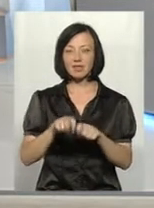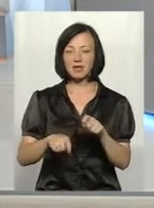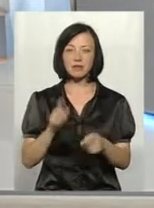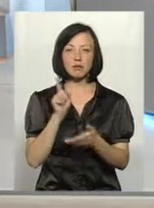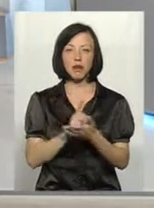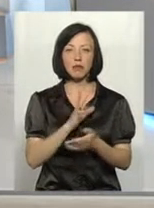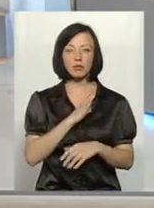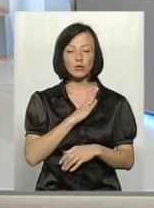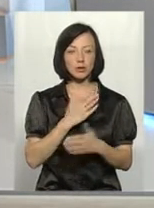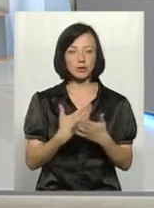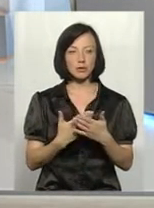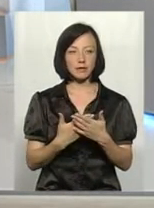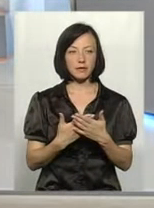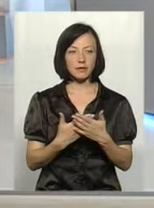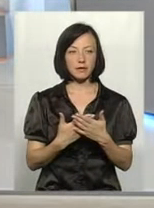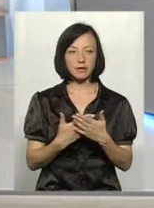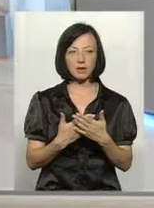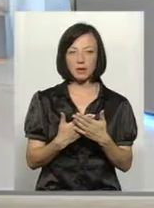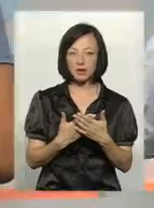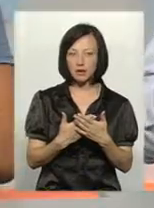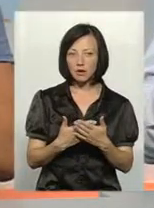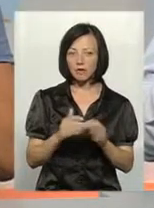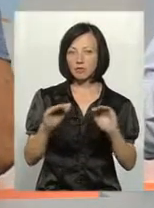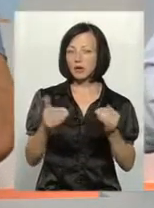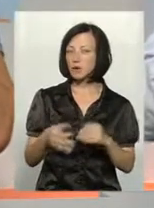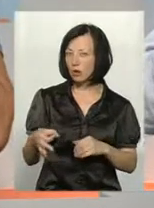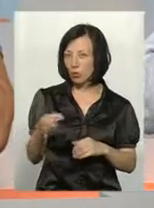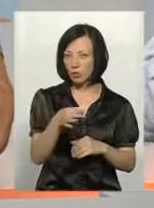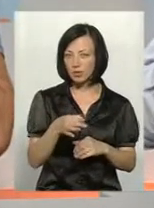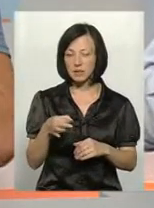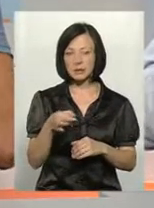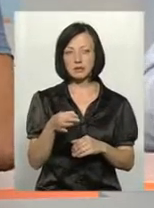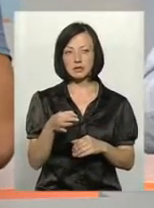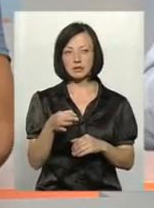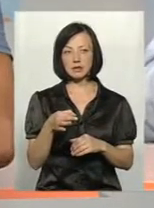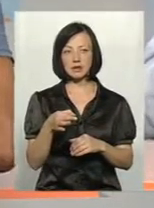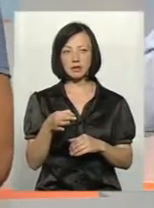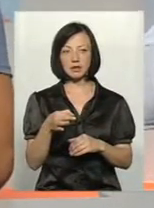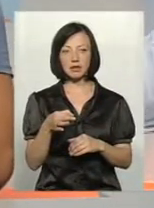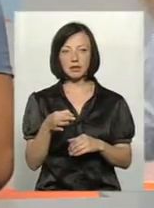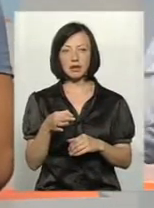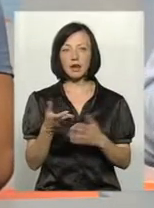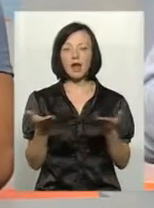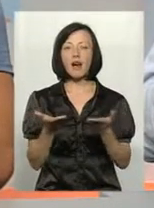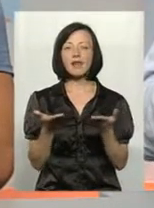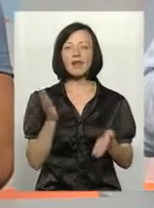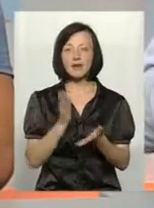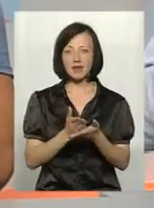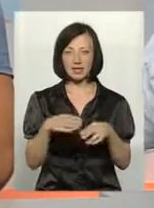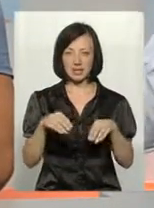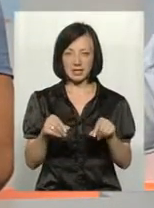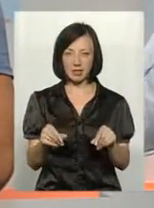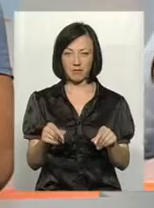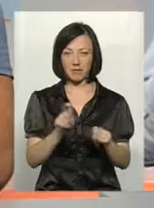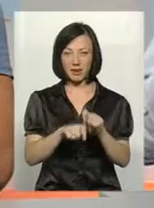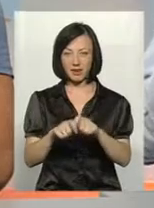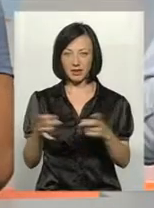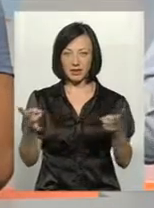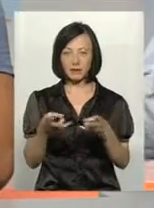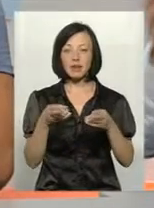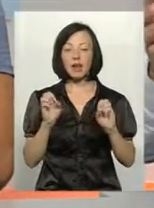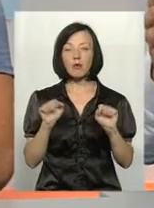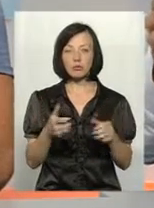бути інвентаризація в межах області, конкретних областей, де ми будемо бачити, які є дійсно землі, де можна